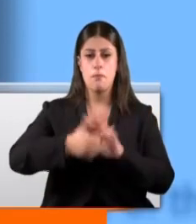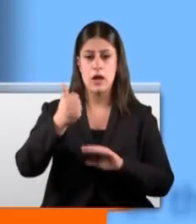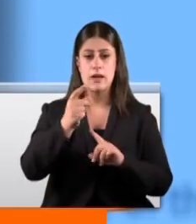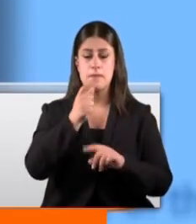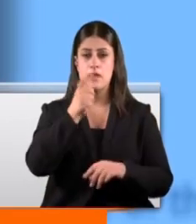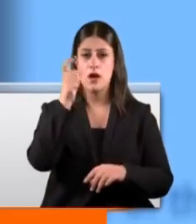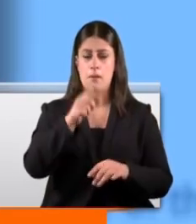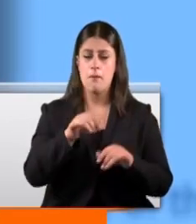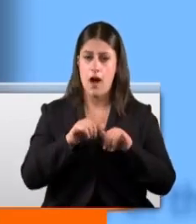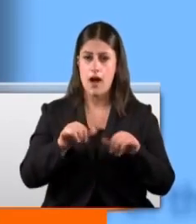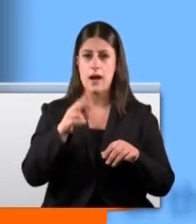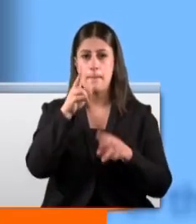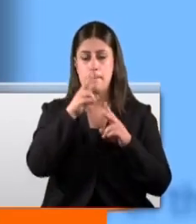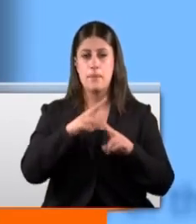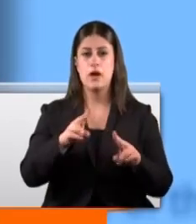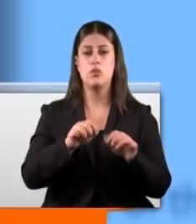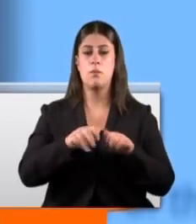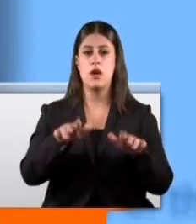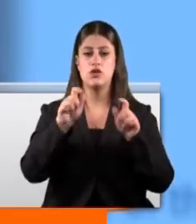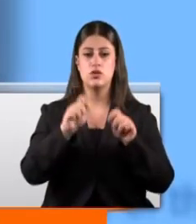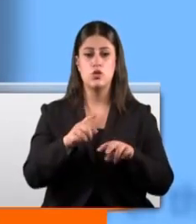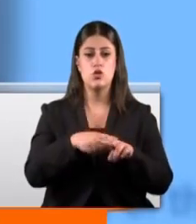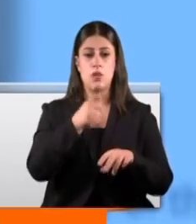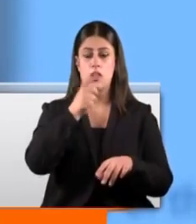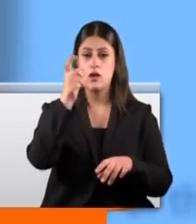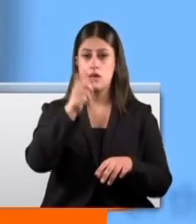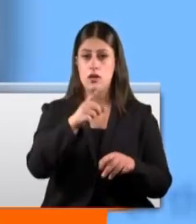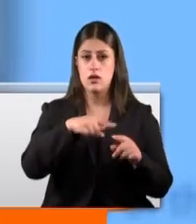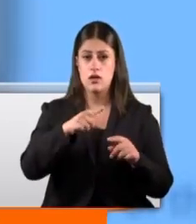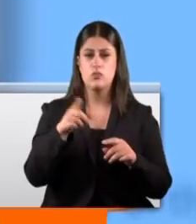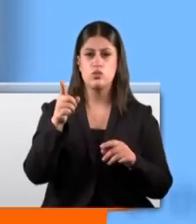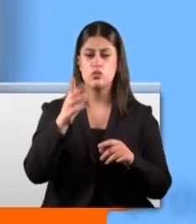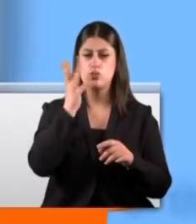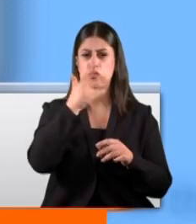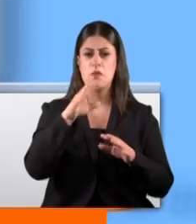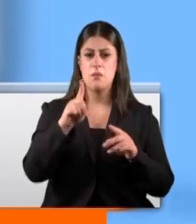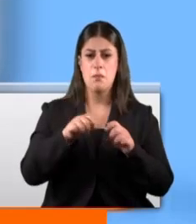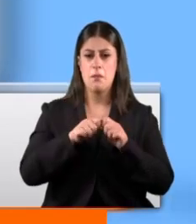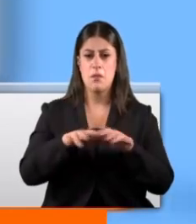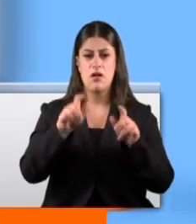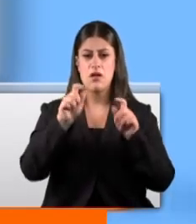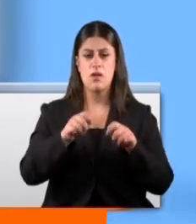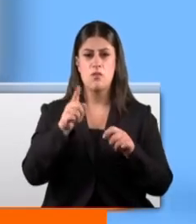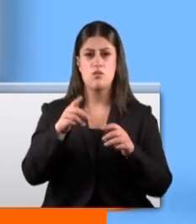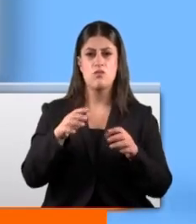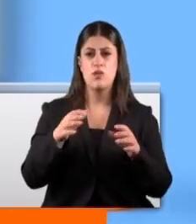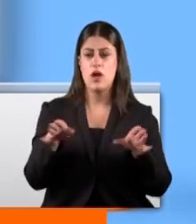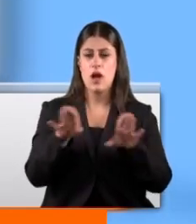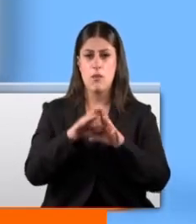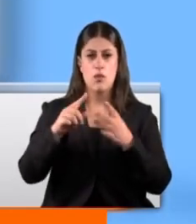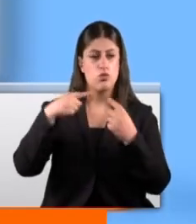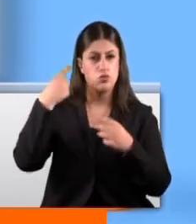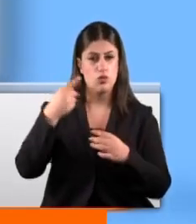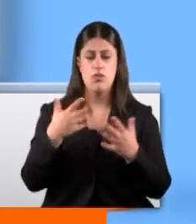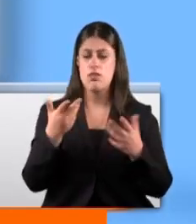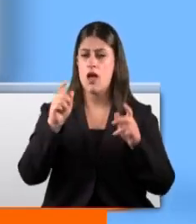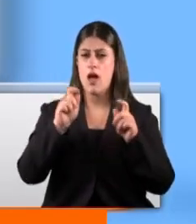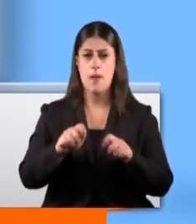benzer bir paylaşım yaptı Yumaklı ahlaksızlığı la işledikleri suçları örtmeye çalışanlar ne yaparlarsa yapsınlar